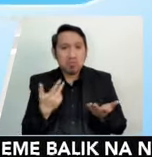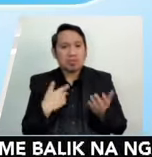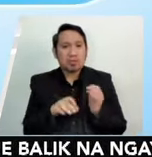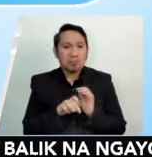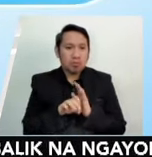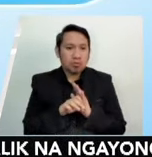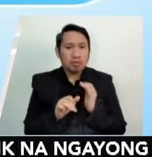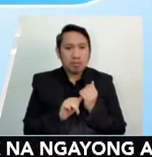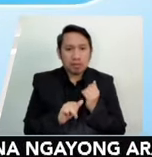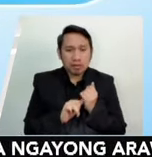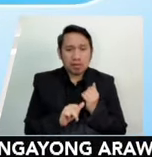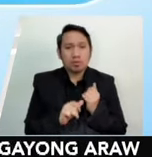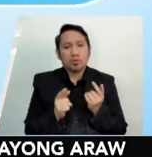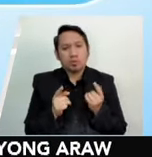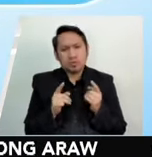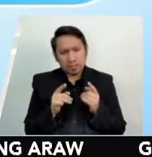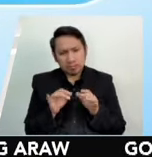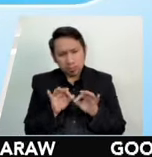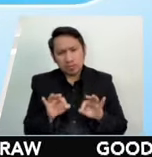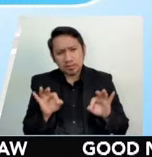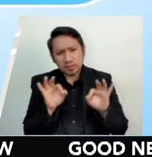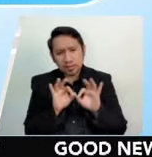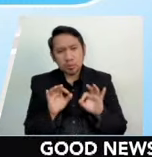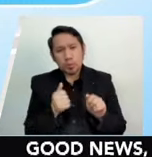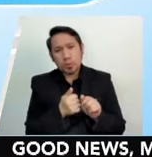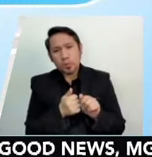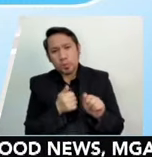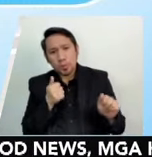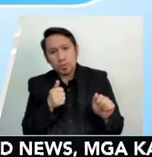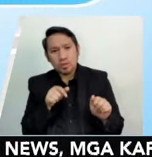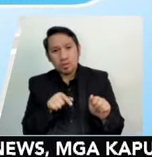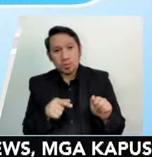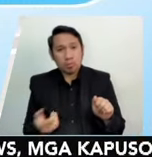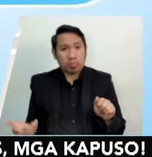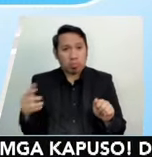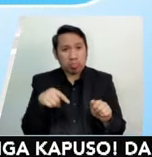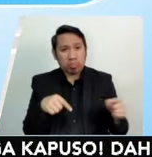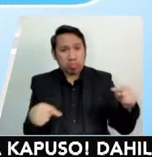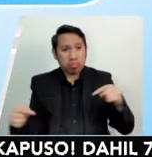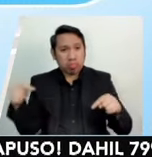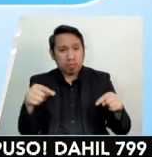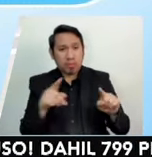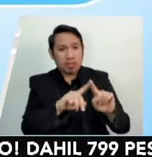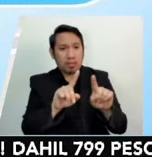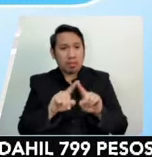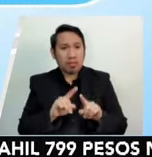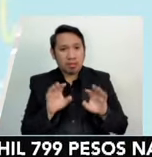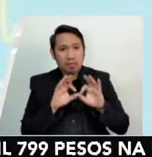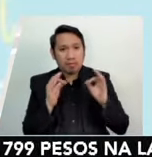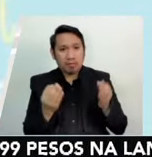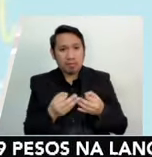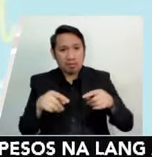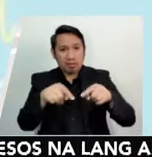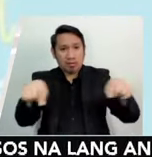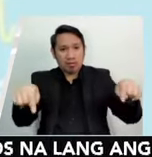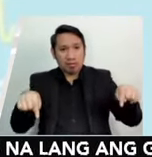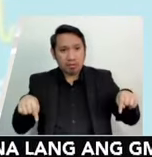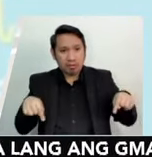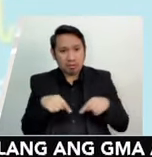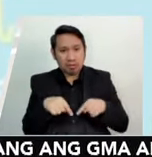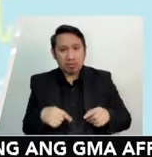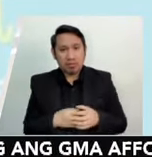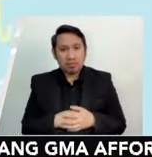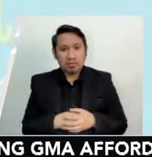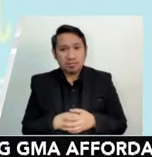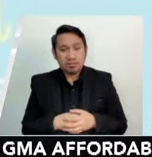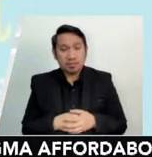hanggat maaari, iwasan daw ang pagsama-sama ng magkakaibang pamilya sa isang inflatable pool para iwas